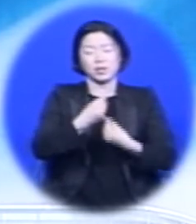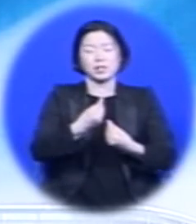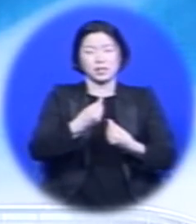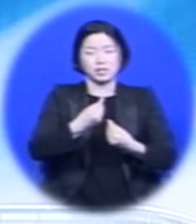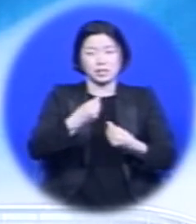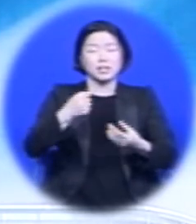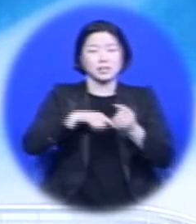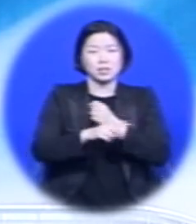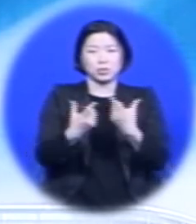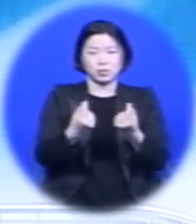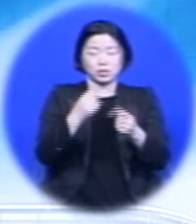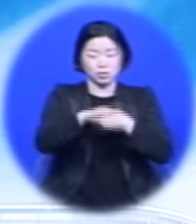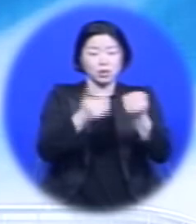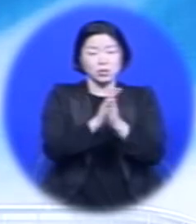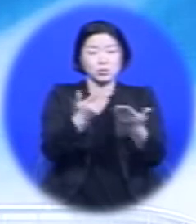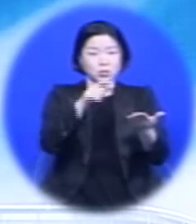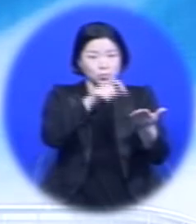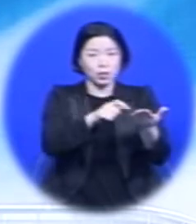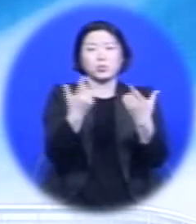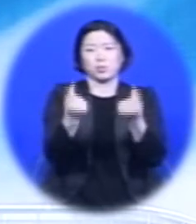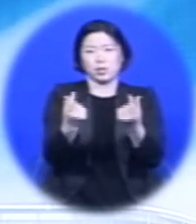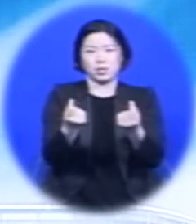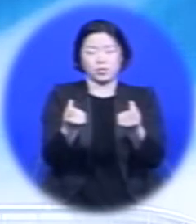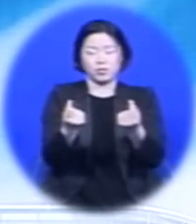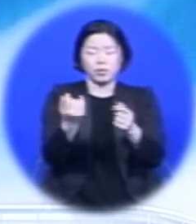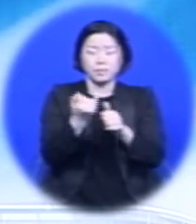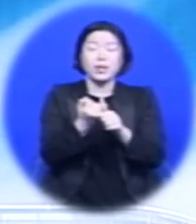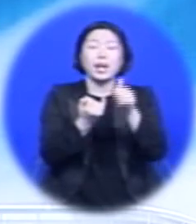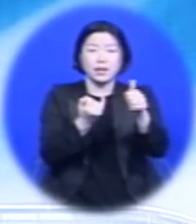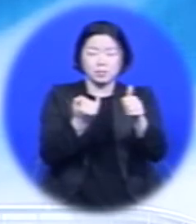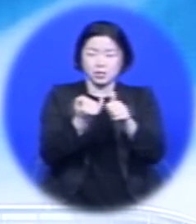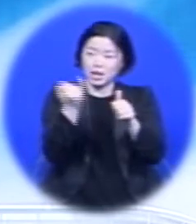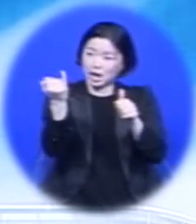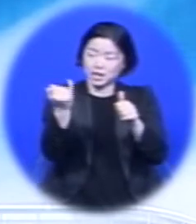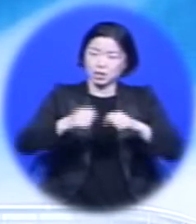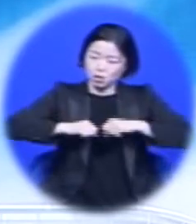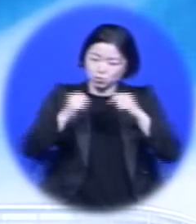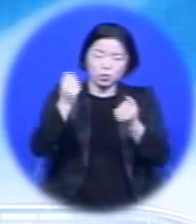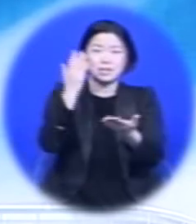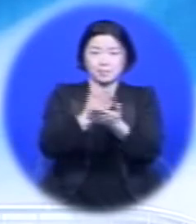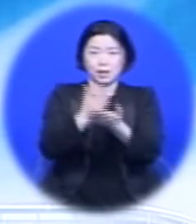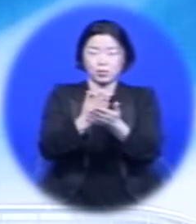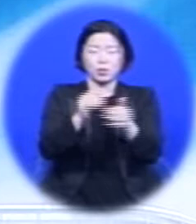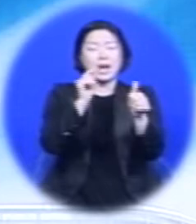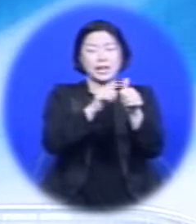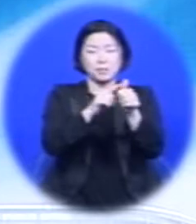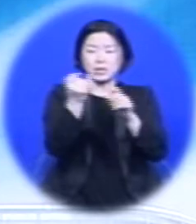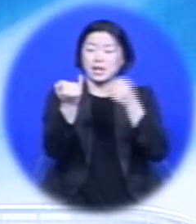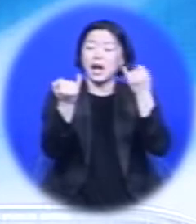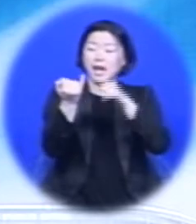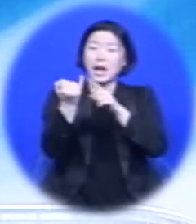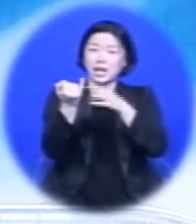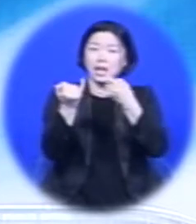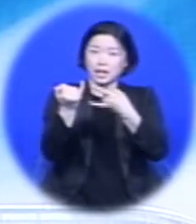성경이 말한 그대로인 겁니다. 남편이 아내 보고 순종하라고 하지 말고 남편이 아내에게